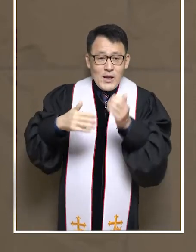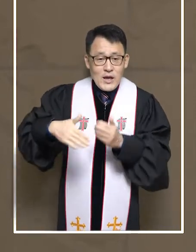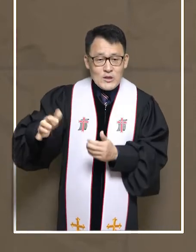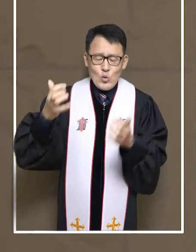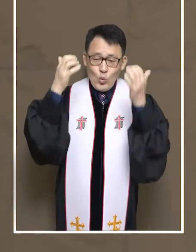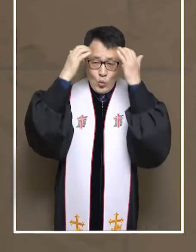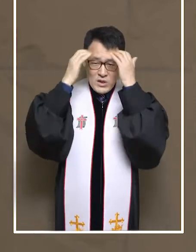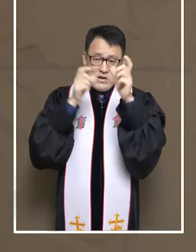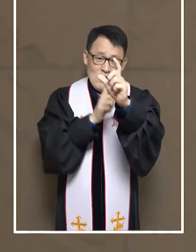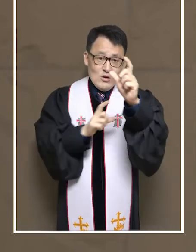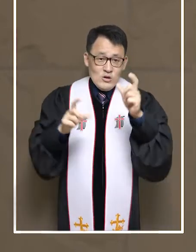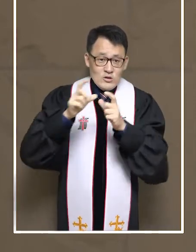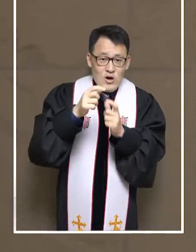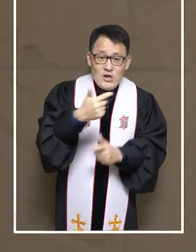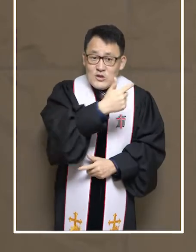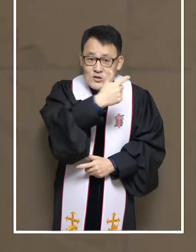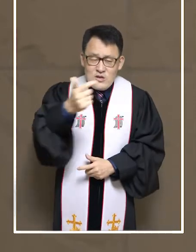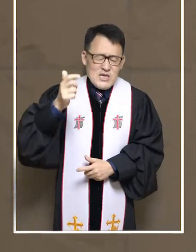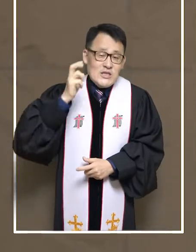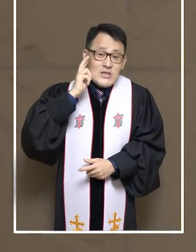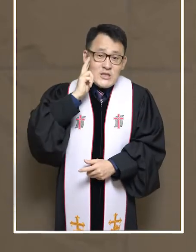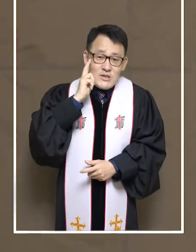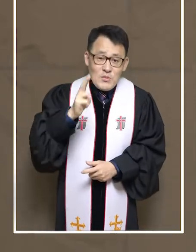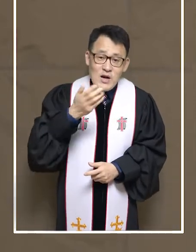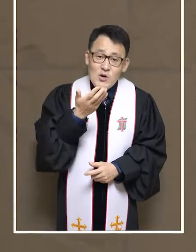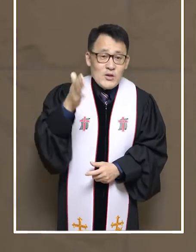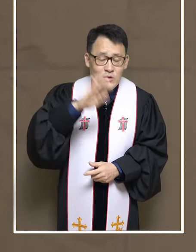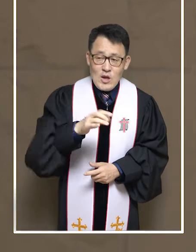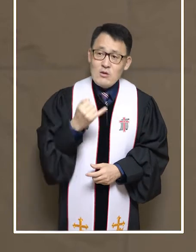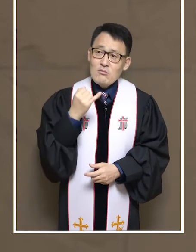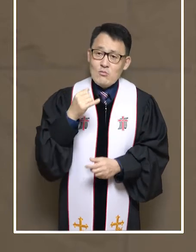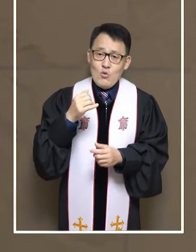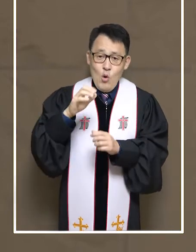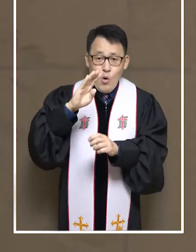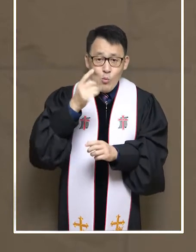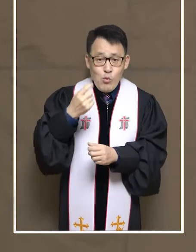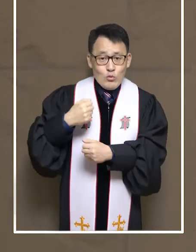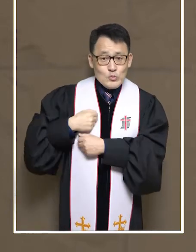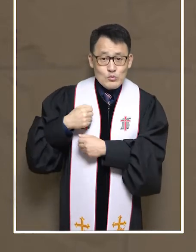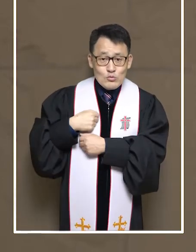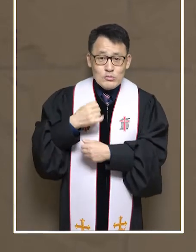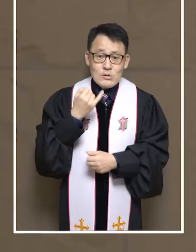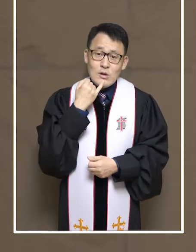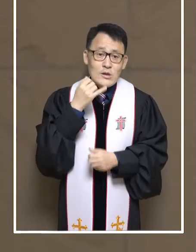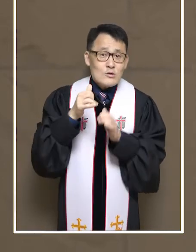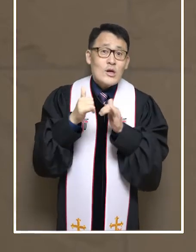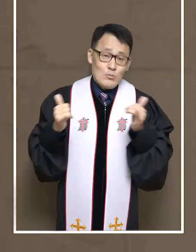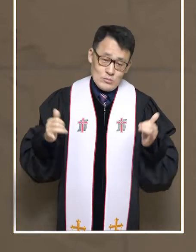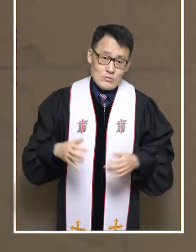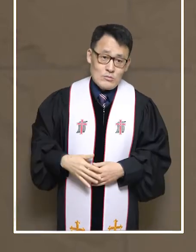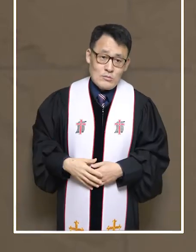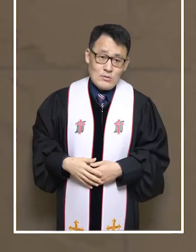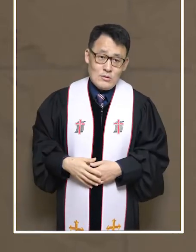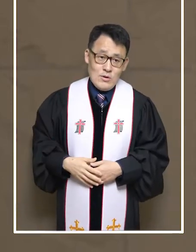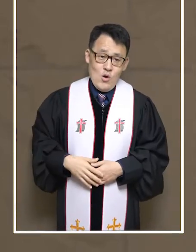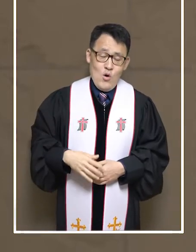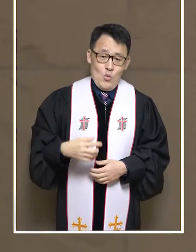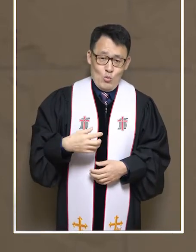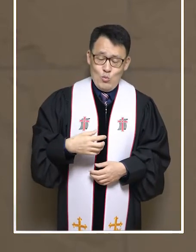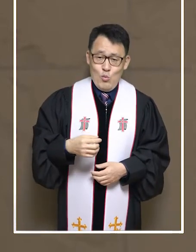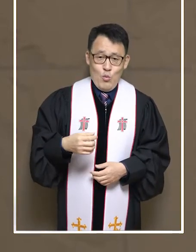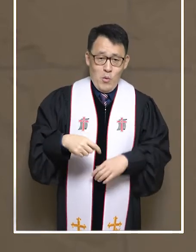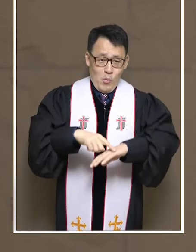팔려가서 고생할 수도 있었는데, 그래도 그 사람 괜찮은 사람이거든요. 통도 크고 그리고